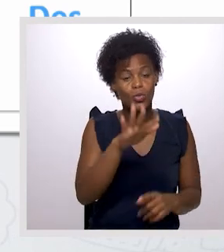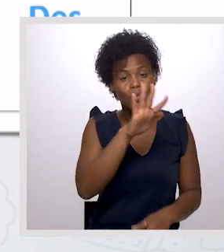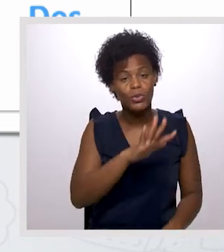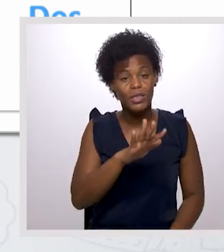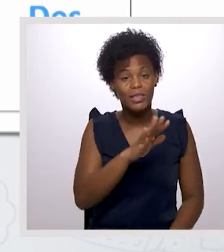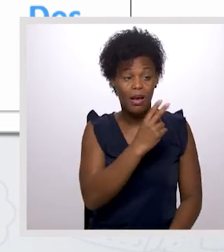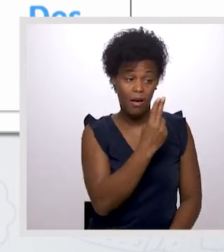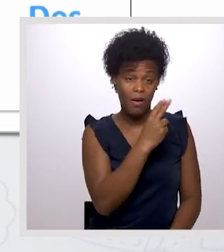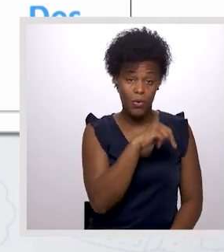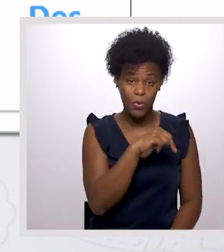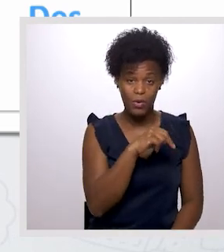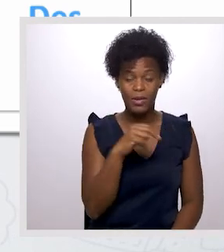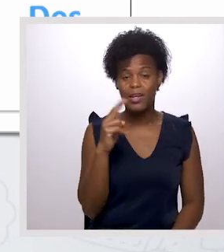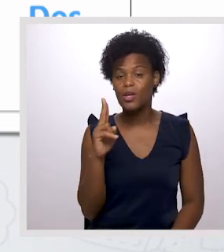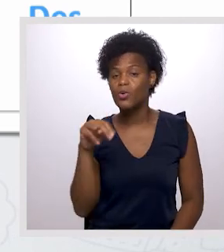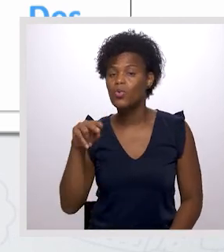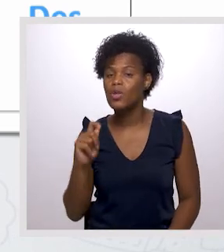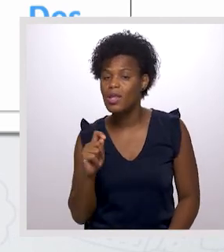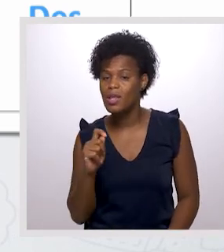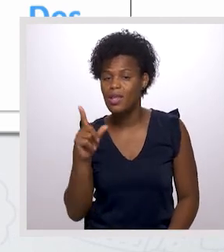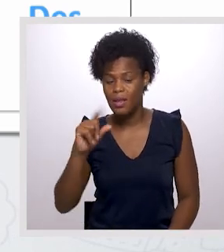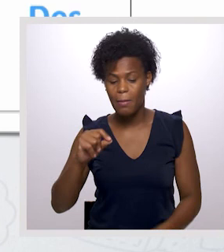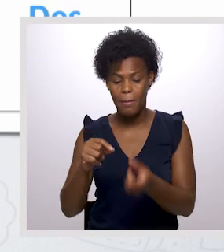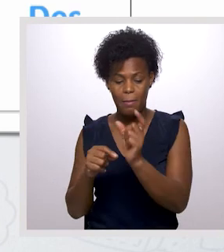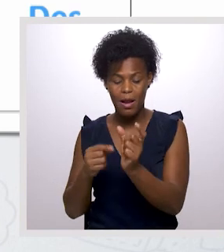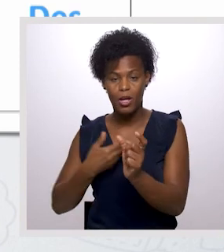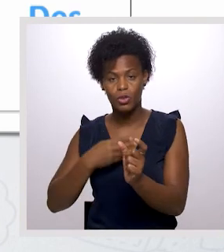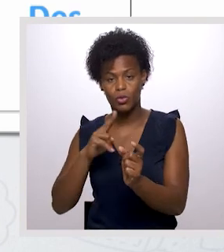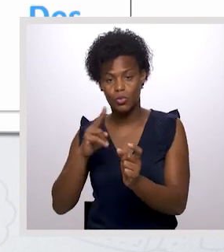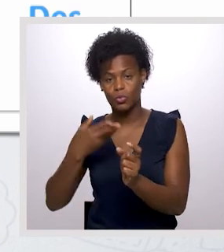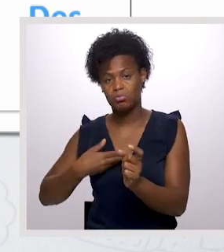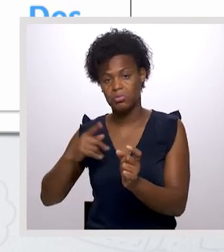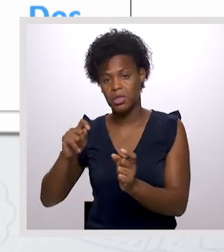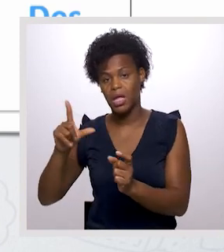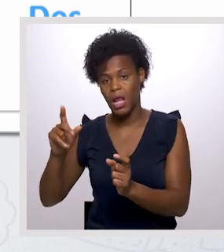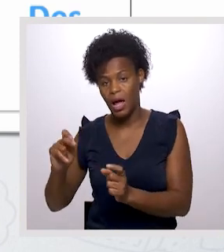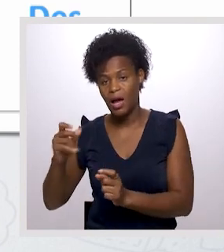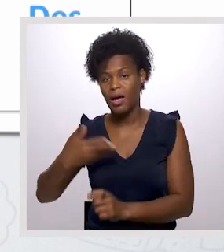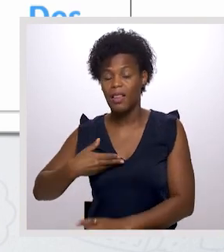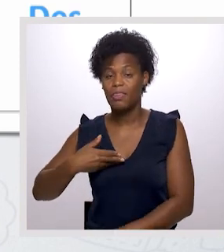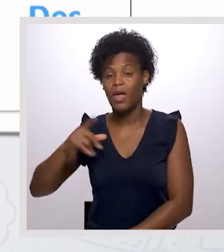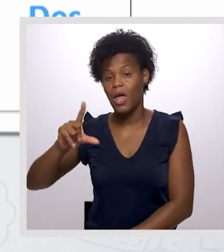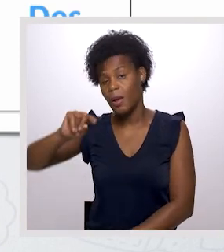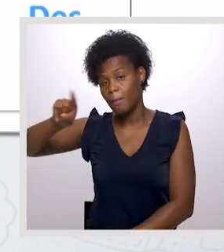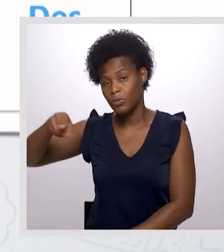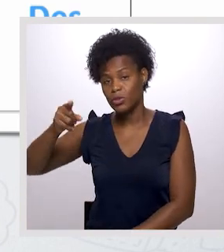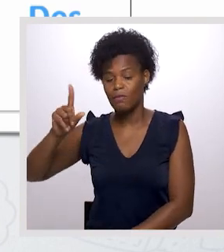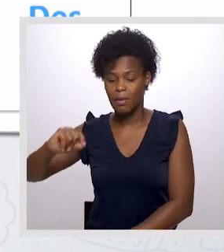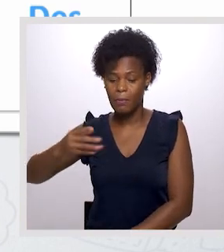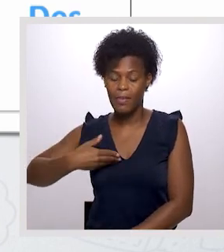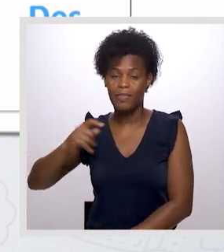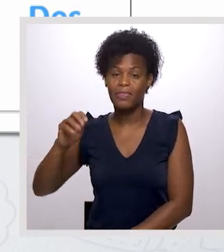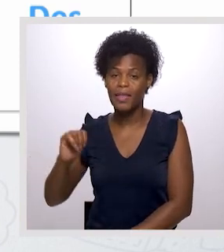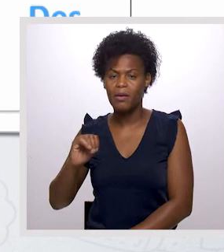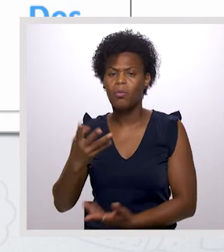entre utiliser un et une et les mots du, de la, des, l'apostrophe et